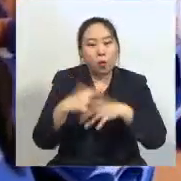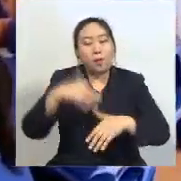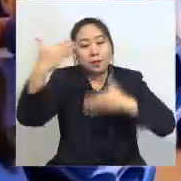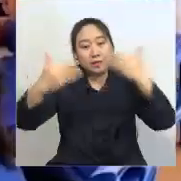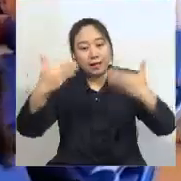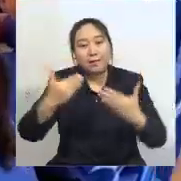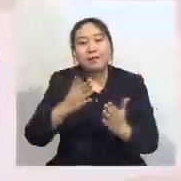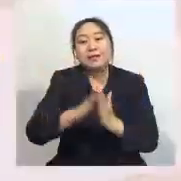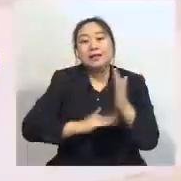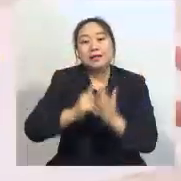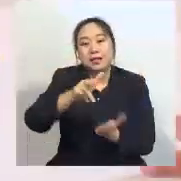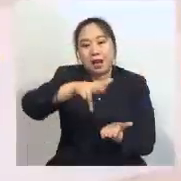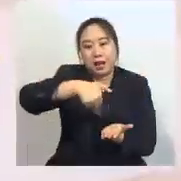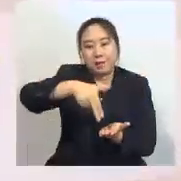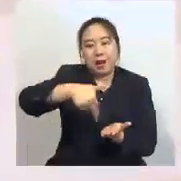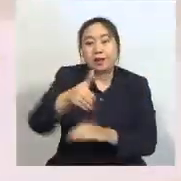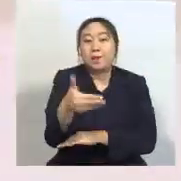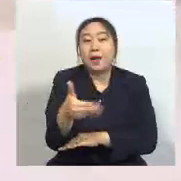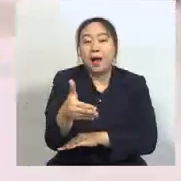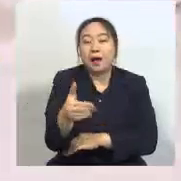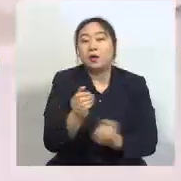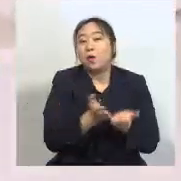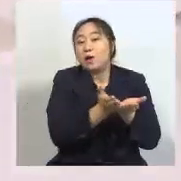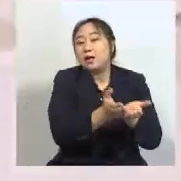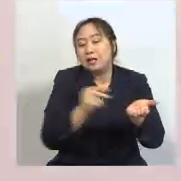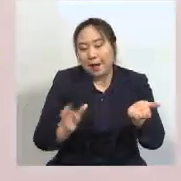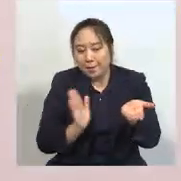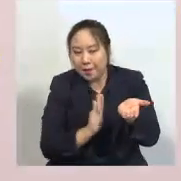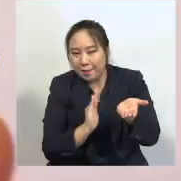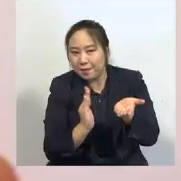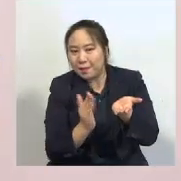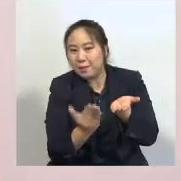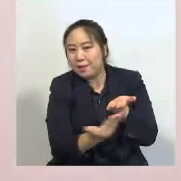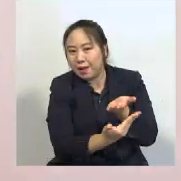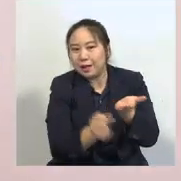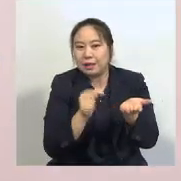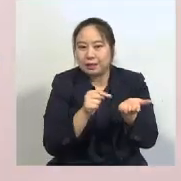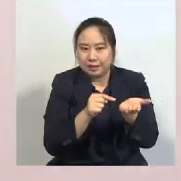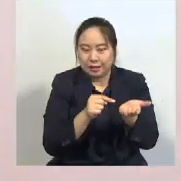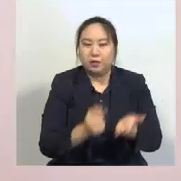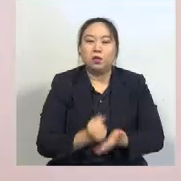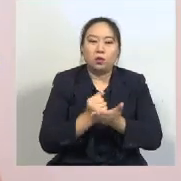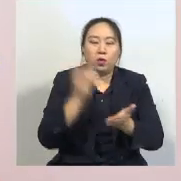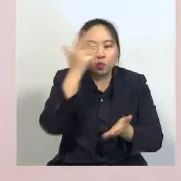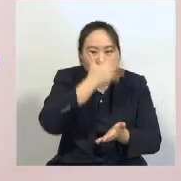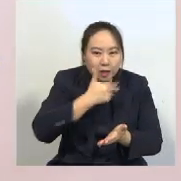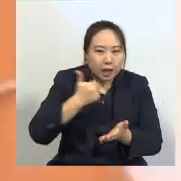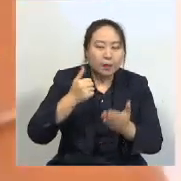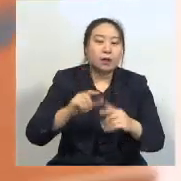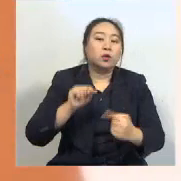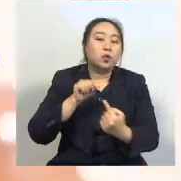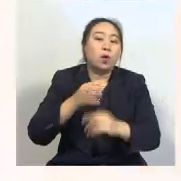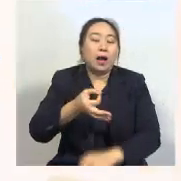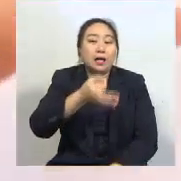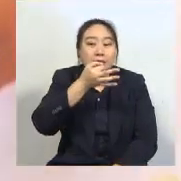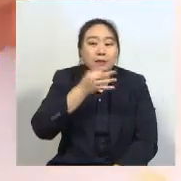จกรรมระบายสีปลาเพื่อนำไปตกแต่งบนเรือประมงที่ตั้งไว้ภายในลานกีฬาวัฒนธรรมเพื่อสร้างความสวยงามและบ่งบอกถึงอาชีพ